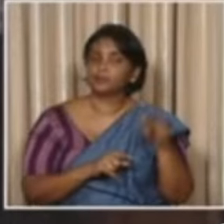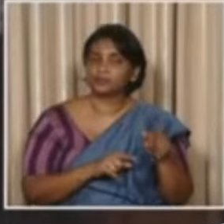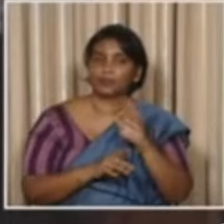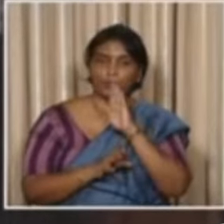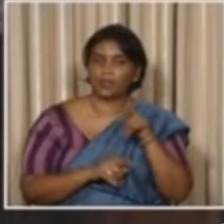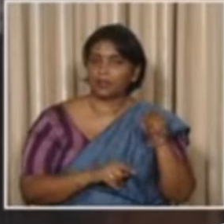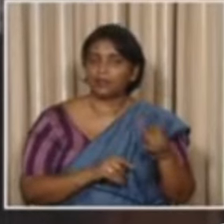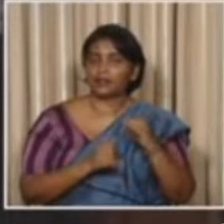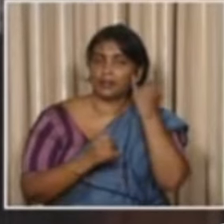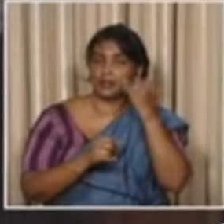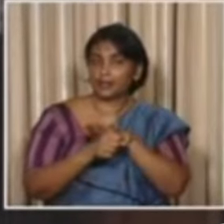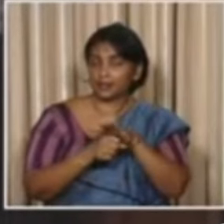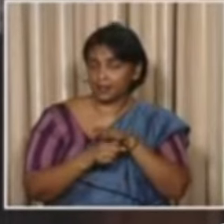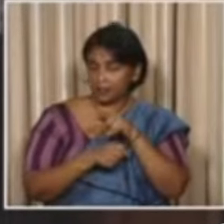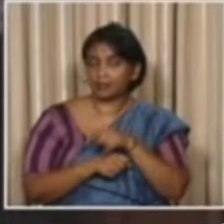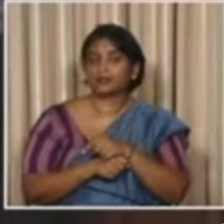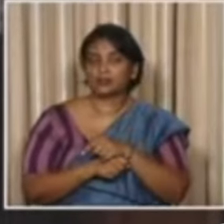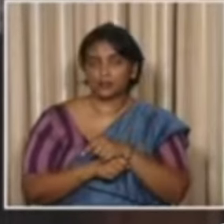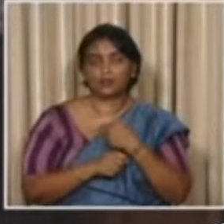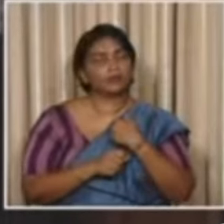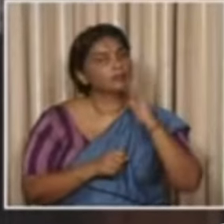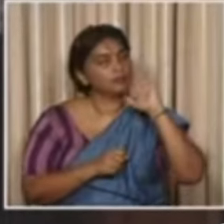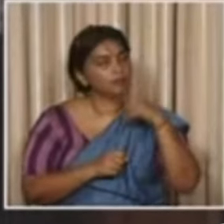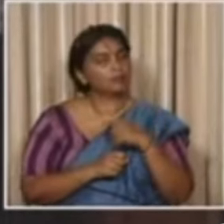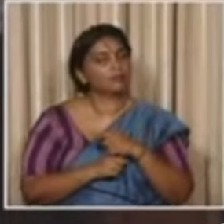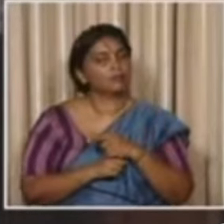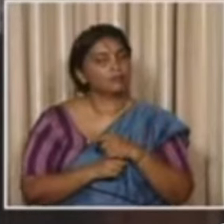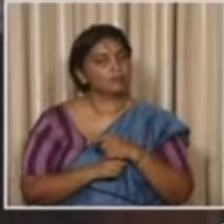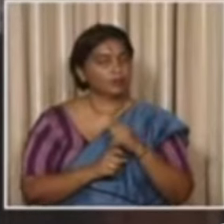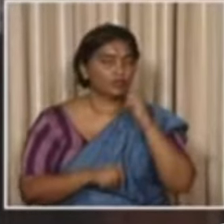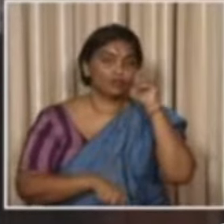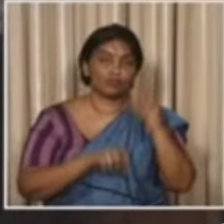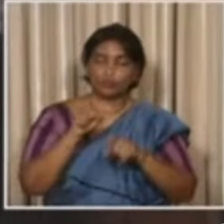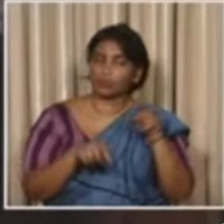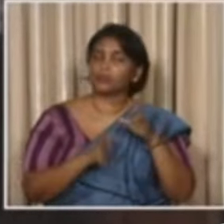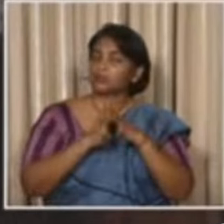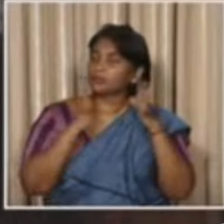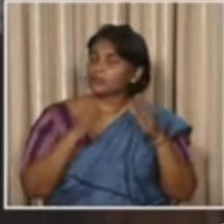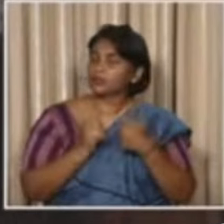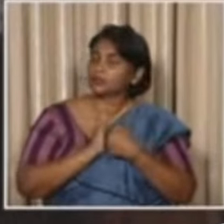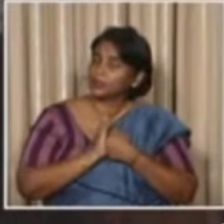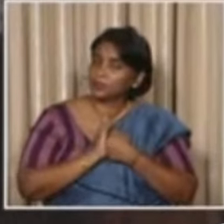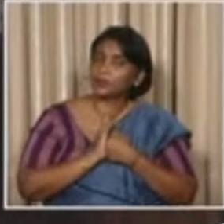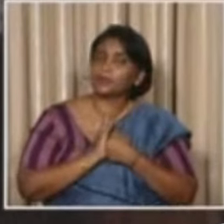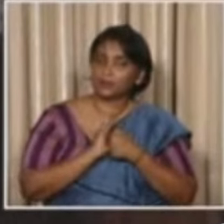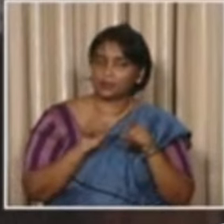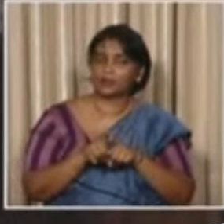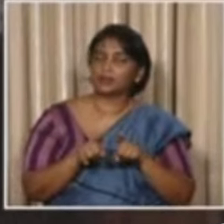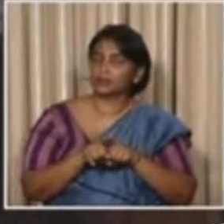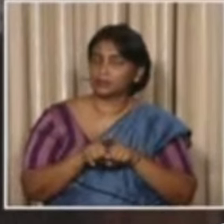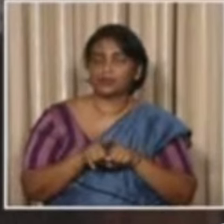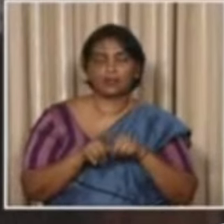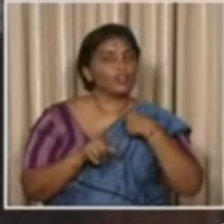ඉතාමත්ම කැකිරාව ආසනයේ විශේෂයෙන්ම ජනතාවට බොහොම ගෞරවයක්, ඒ වගේම